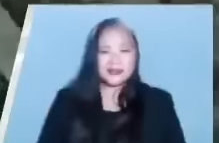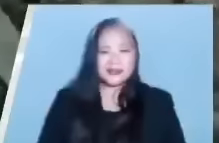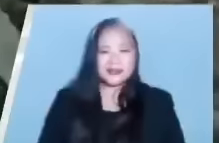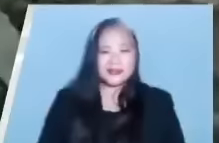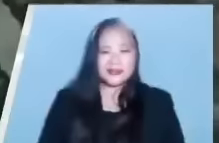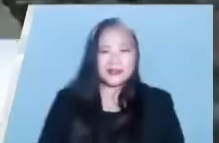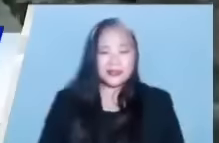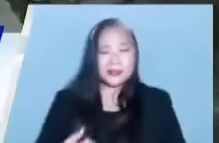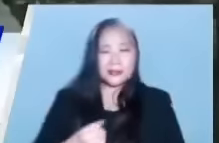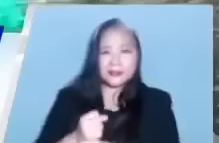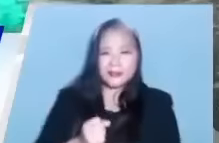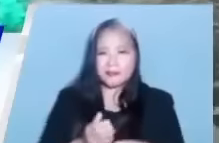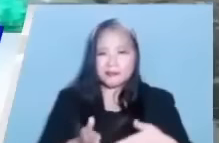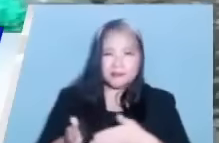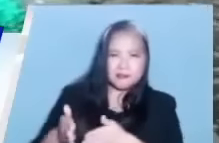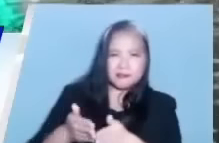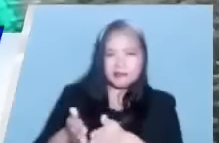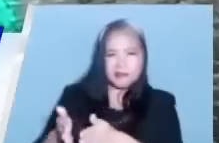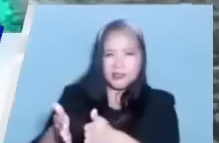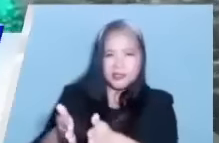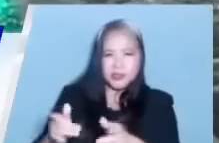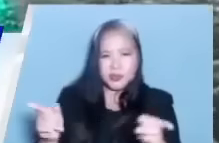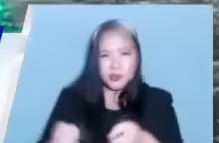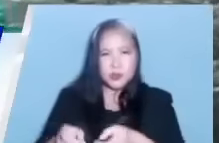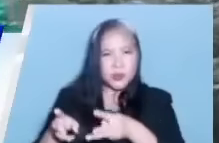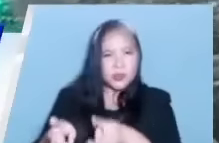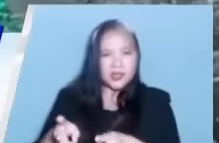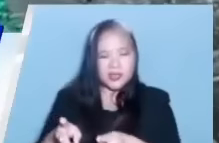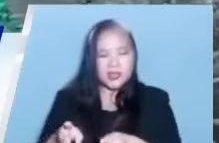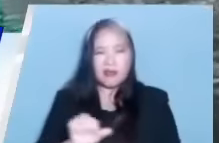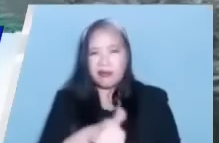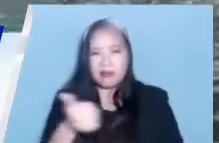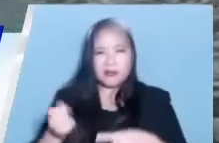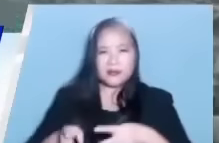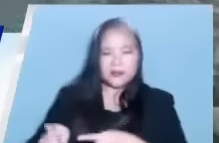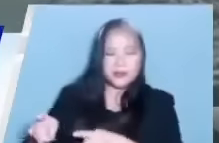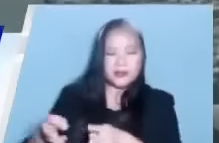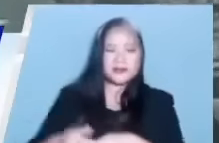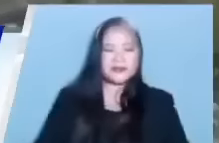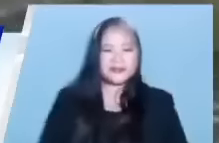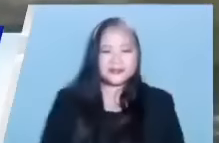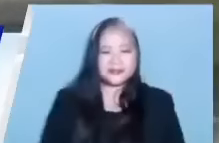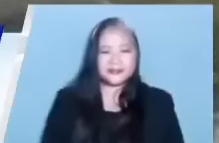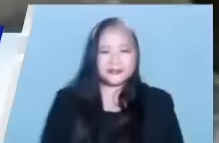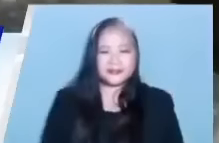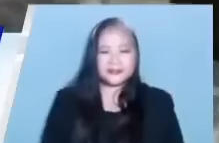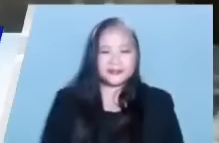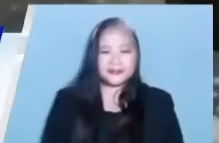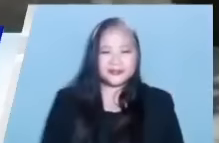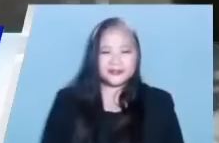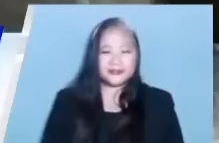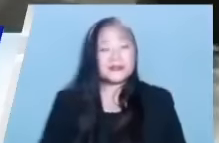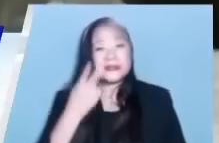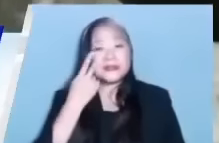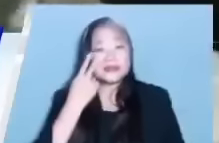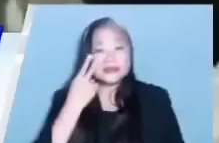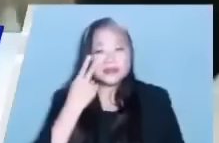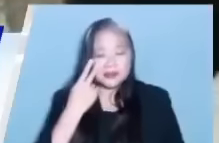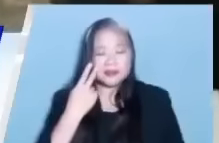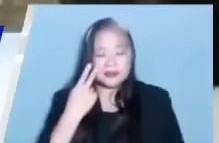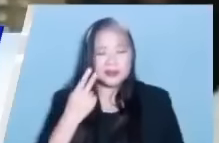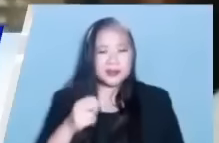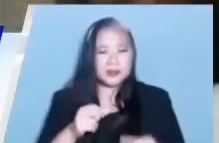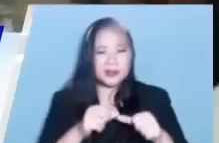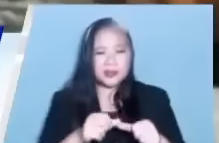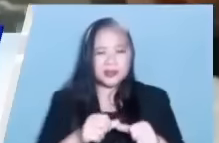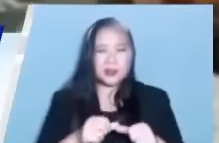mga kasikot-sikot na shortcut at alternatibong ruta. Ngayong Berman, ay nakikita naman natin na patuloy yung effort sa